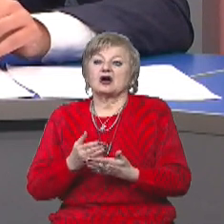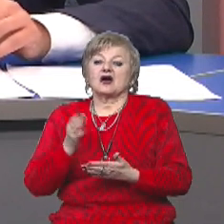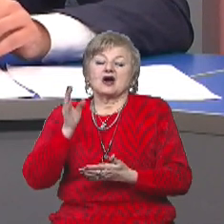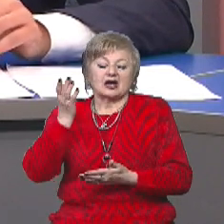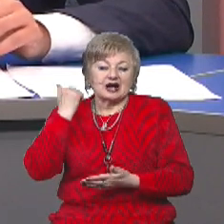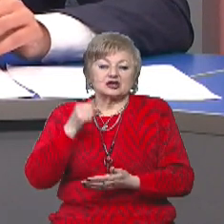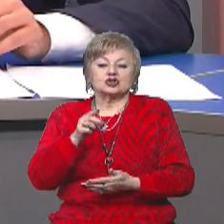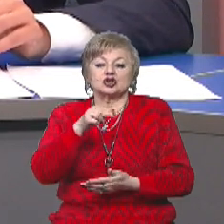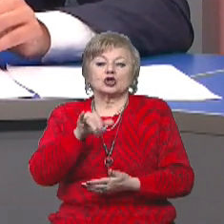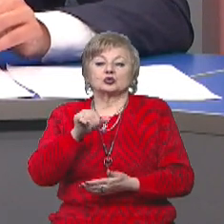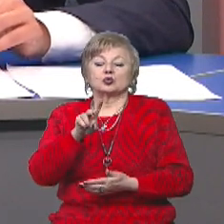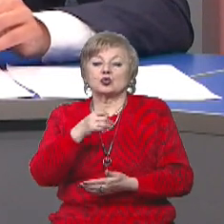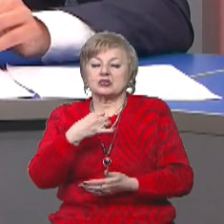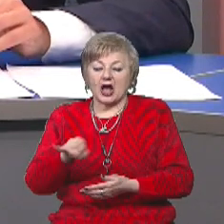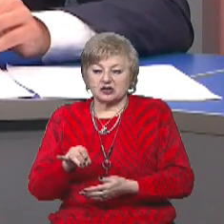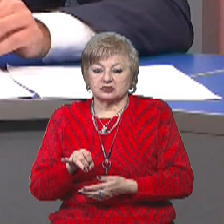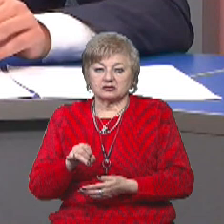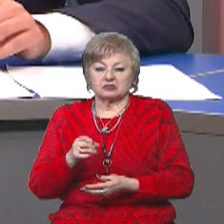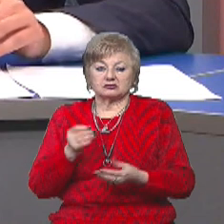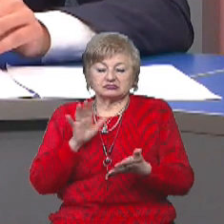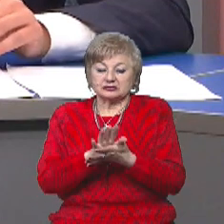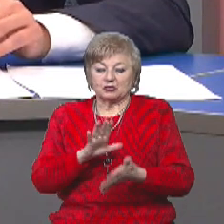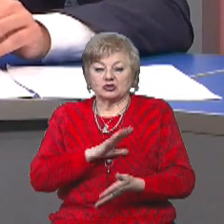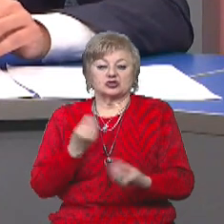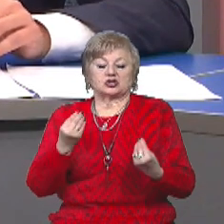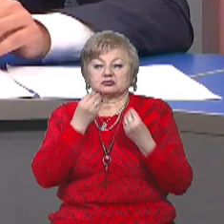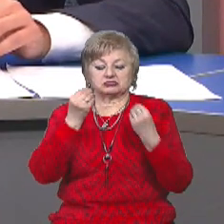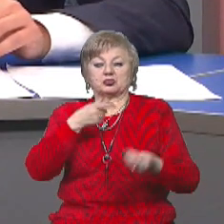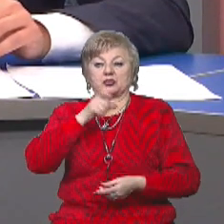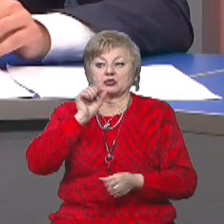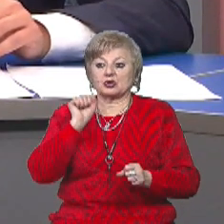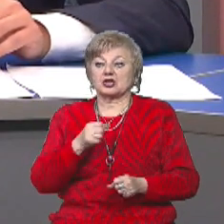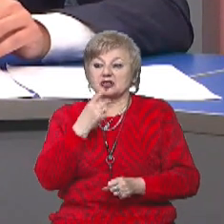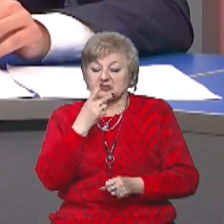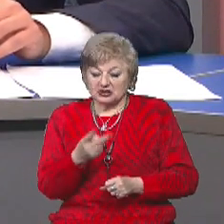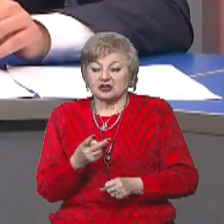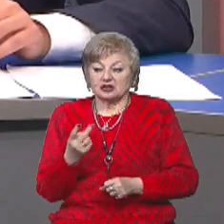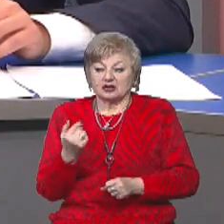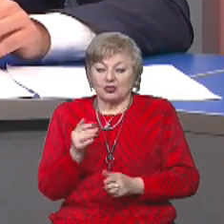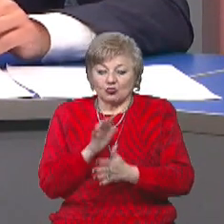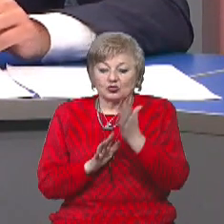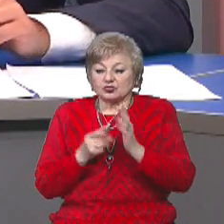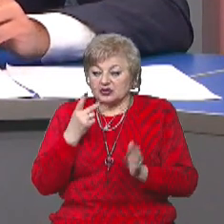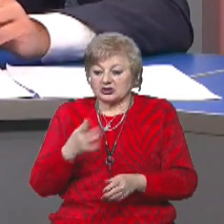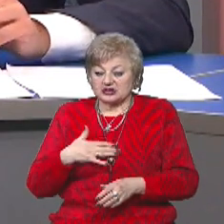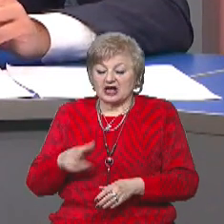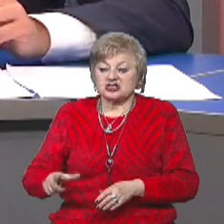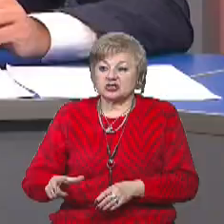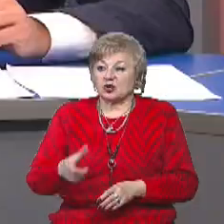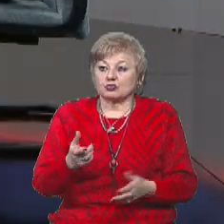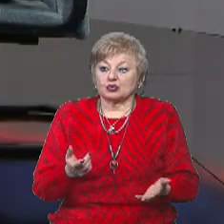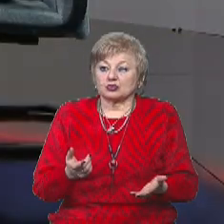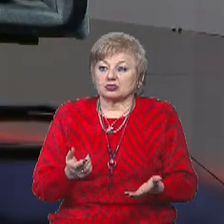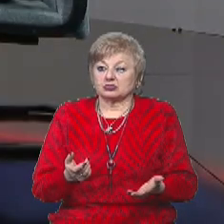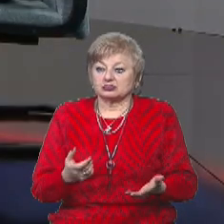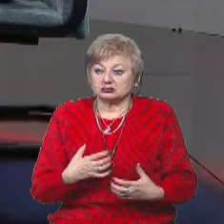пити. У нас Дніпро гине. До речі, на громадські слухання прийшло 30 чоловік по Дубовці. І сказали, і не